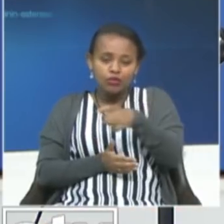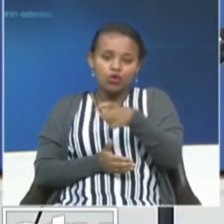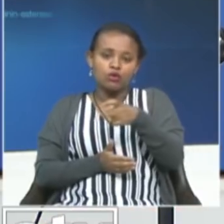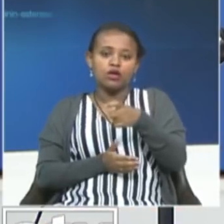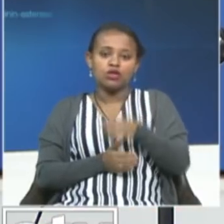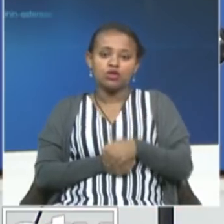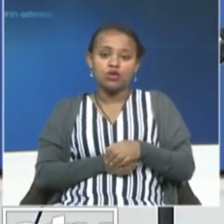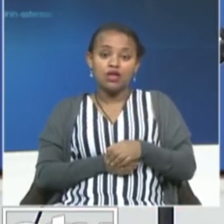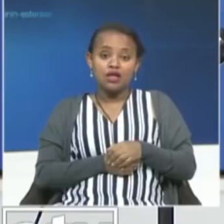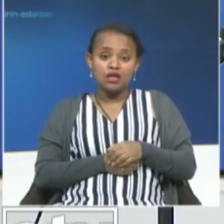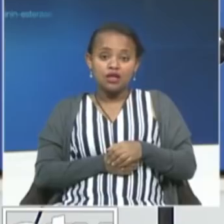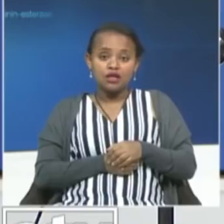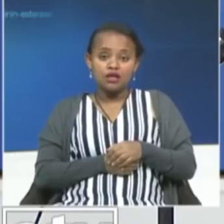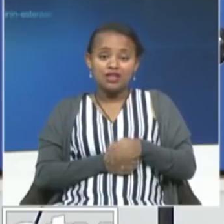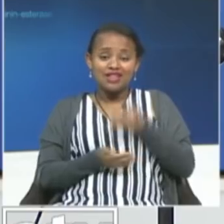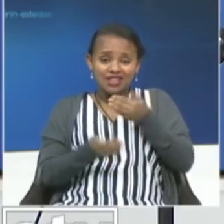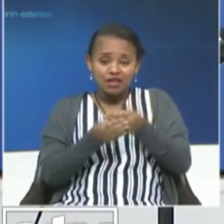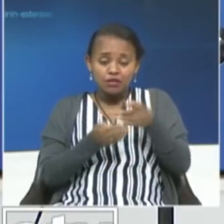ባይሆን በጣም